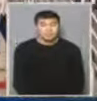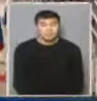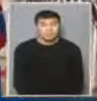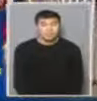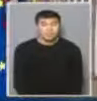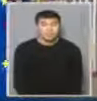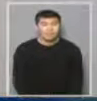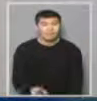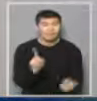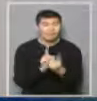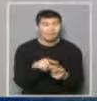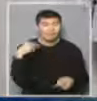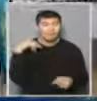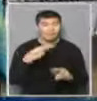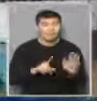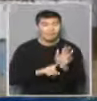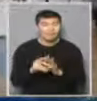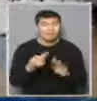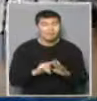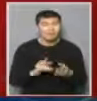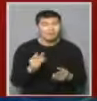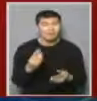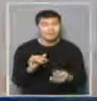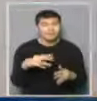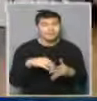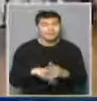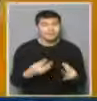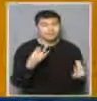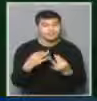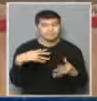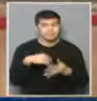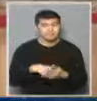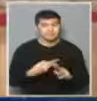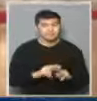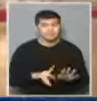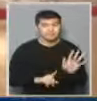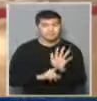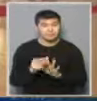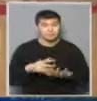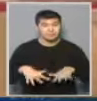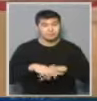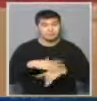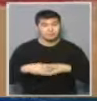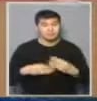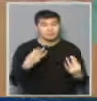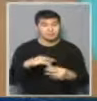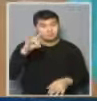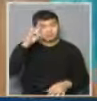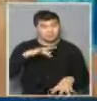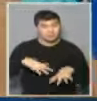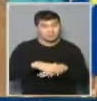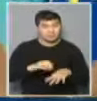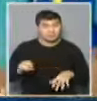А на встрече с президентом Европейского совета Шарлем Мишелем Касым-Жомарт Токаев отдал приоритет развитию отношений между Казахстаном